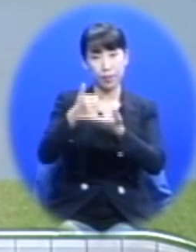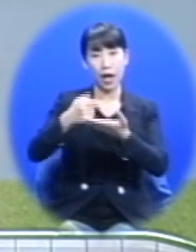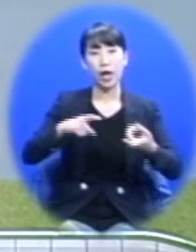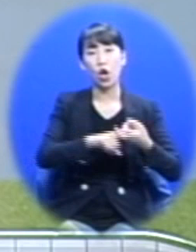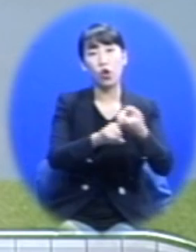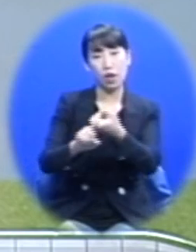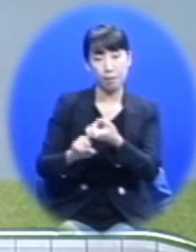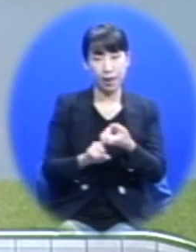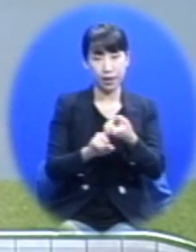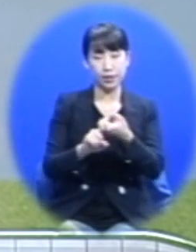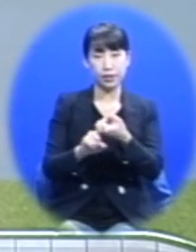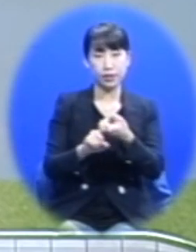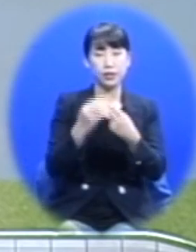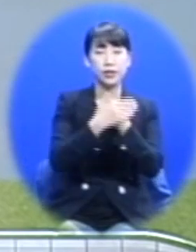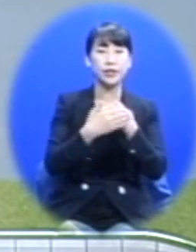주시는 은혜의 시간.